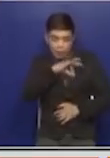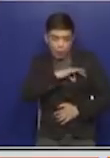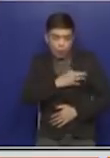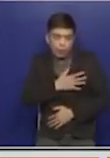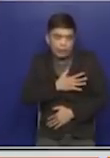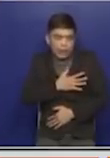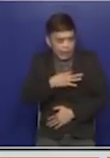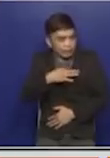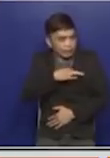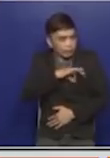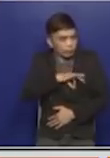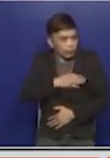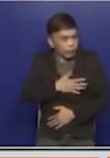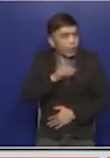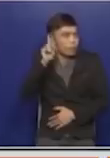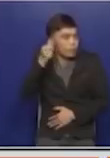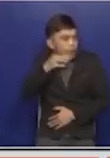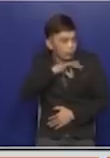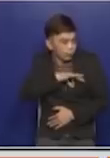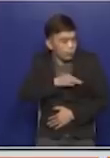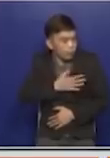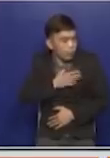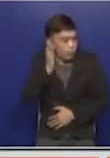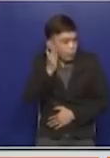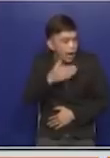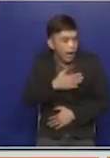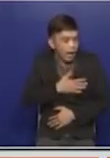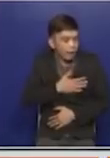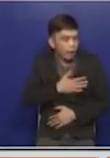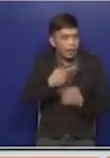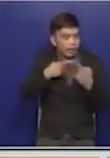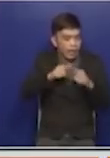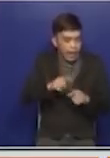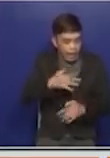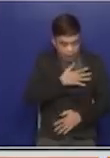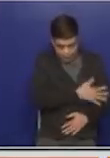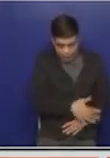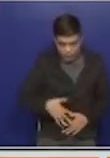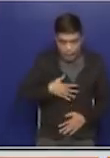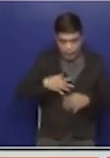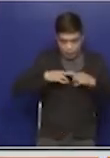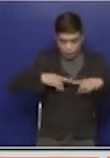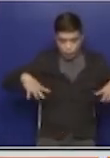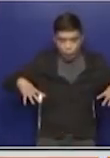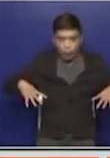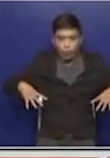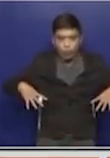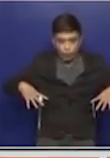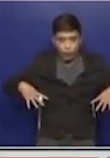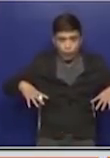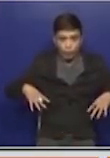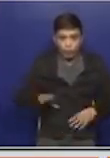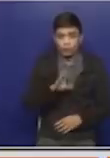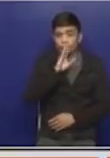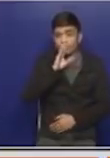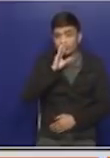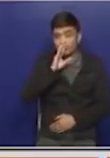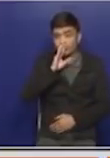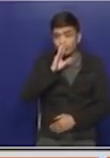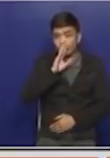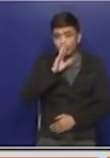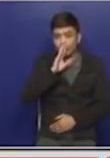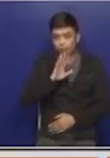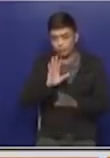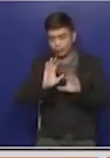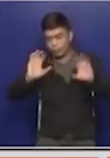ายของเขานั้นเป็นเพศที่ไม่ได้ตรงกับจิตสำนึกของเขานะคะเพราะฉะนั้นเวลาที่รัฐมองเขาเนี่ยก็จะ